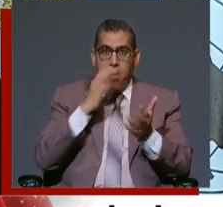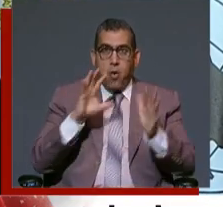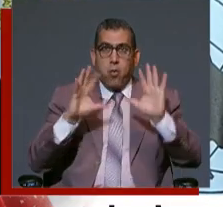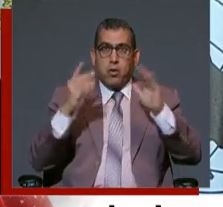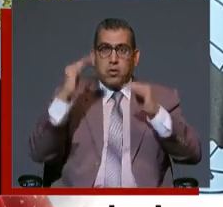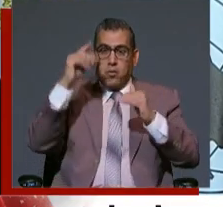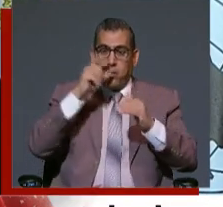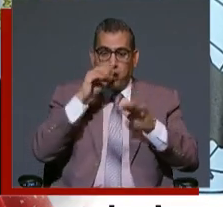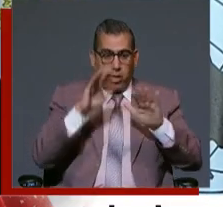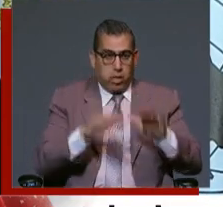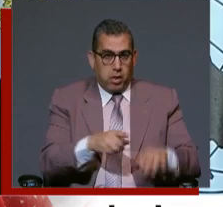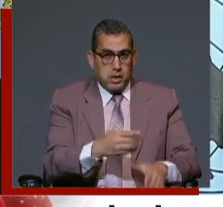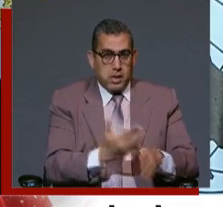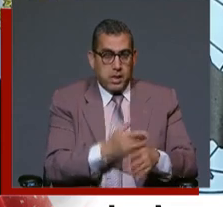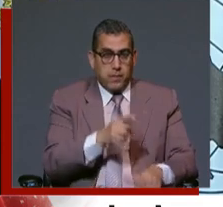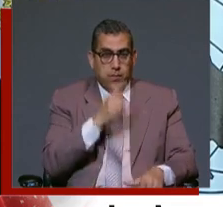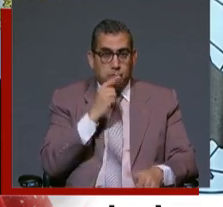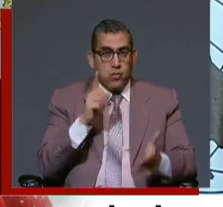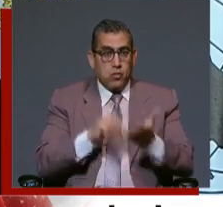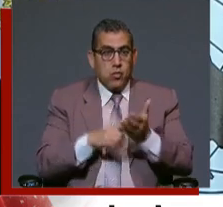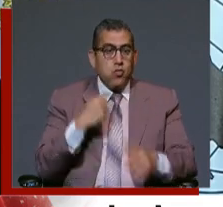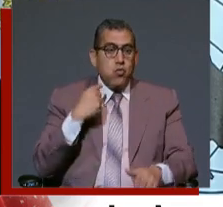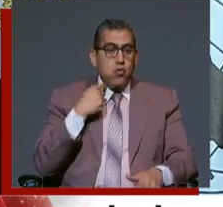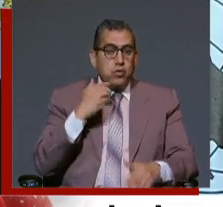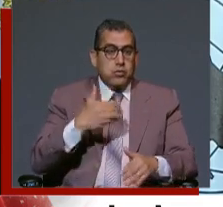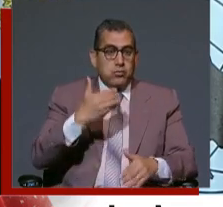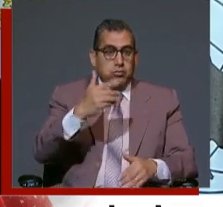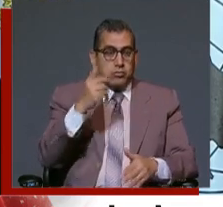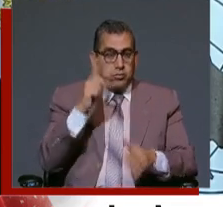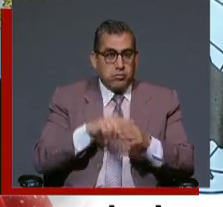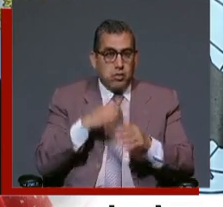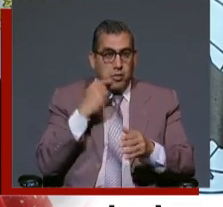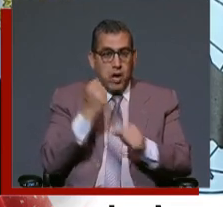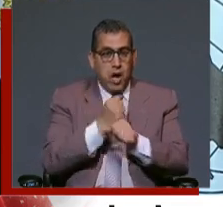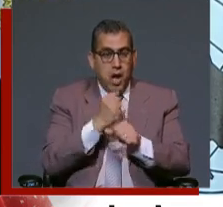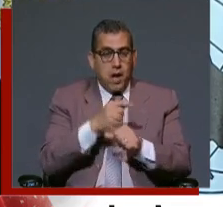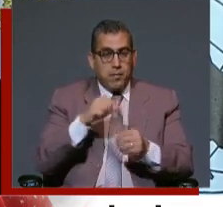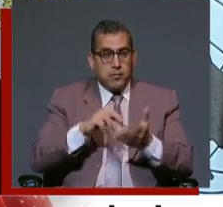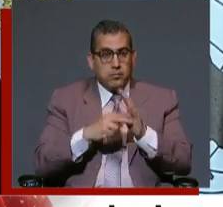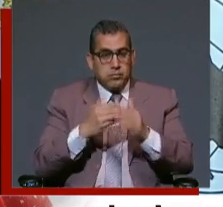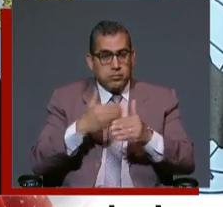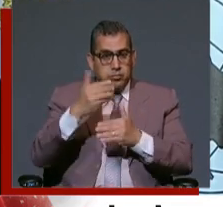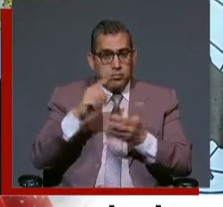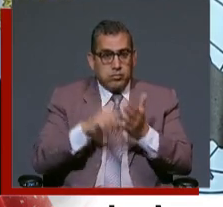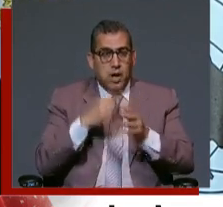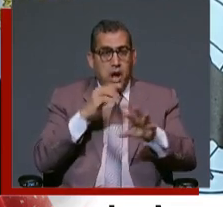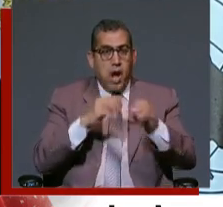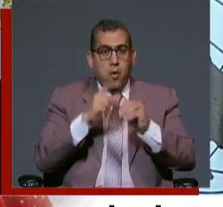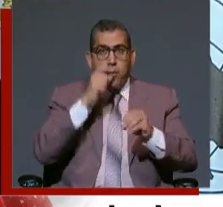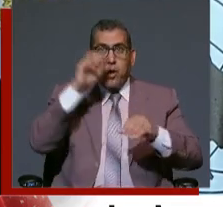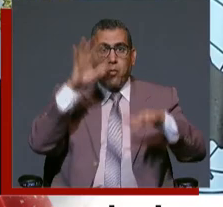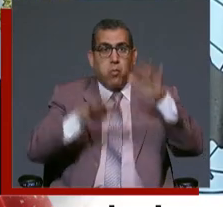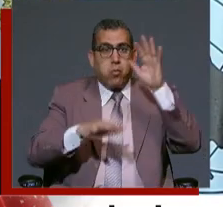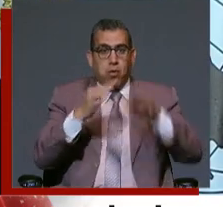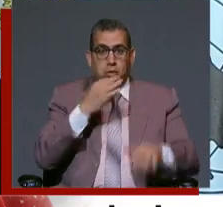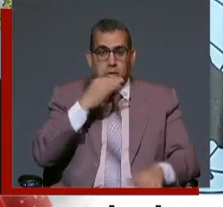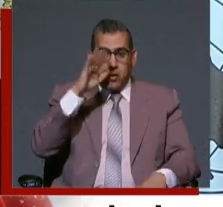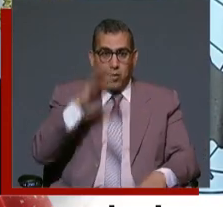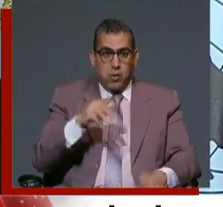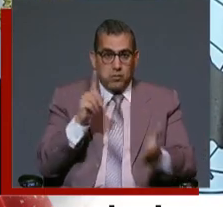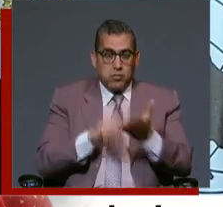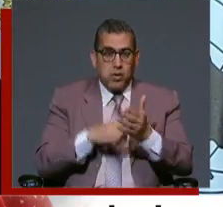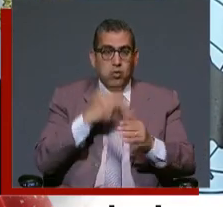المناخية، والتي تهدد بانخفاض حجم معدل الناتج الزراعي المعتمد على مياه الأمطار بمقدار